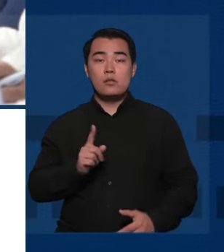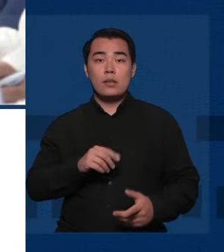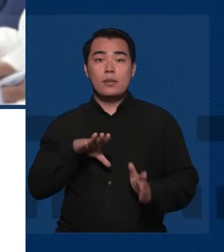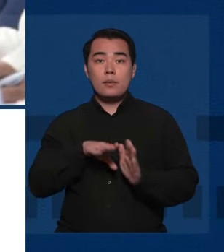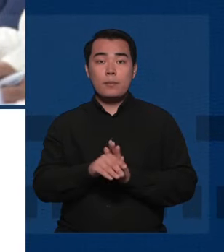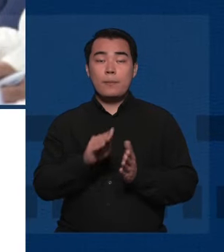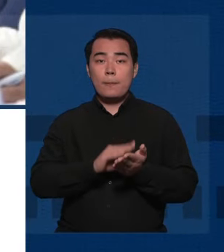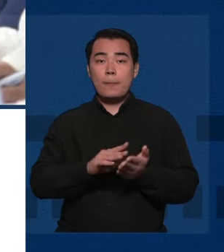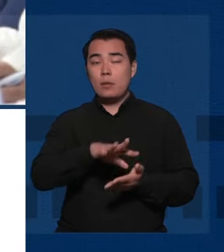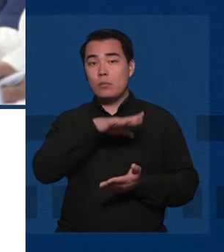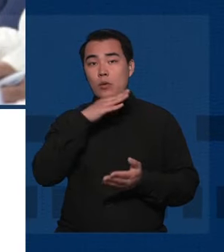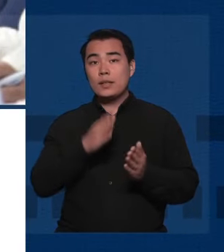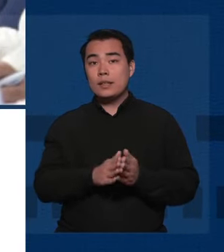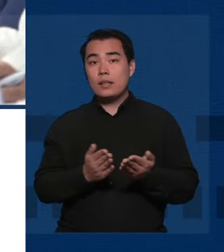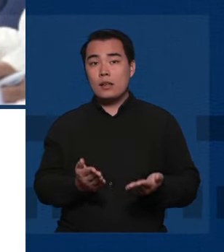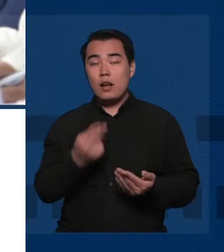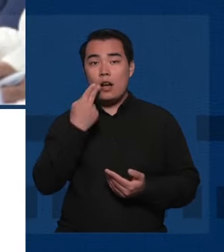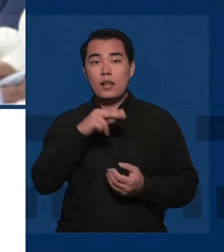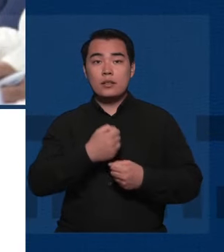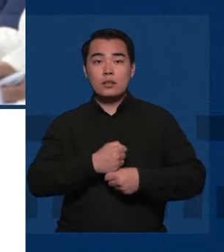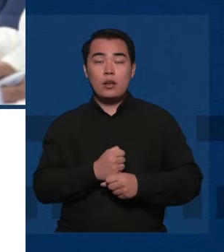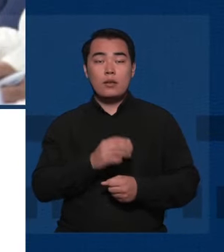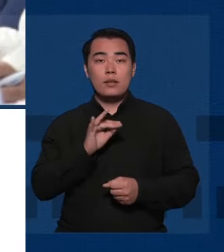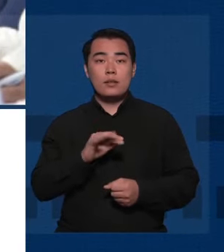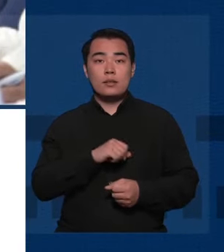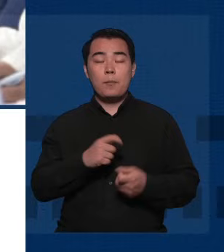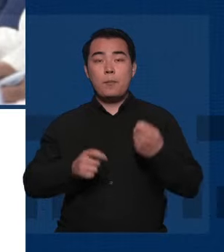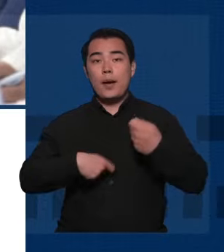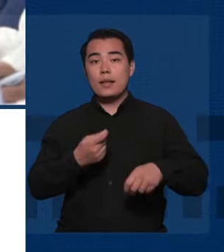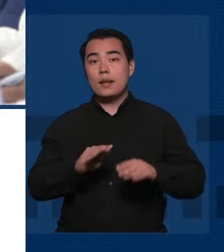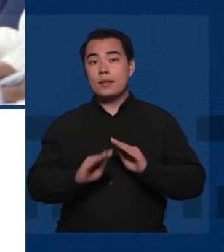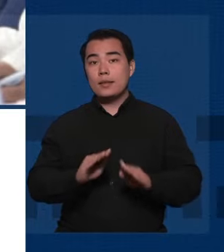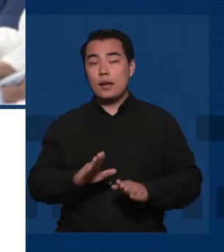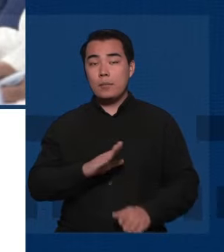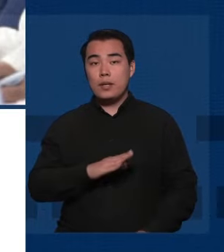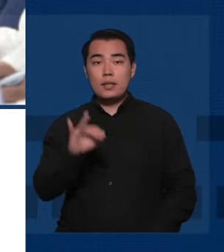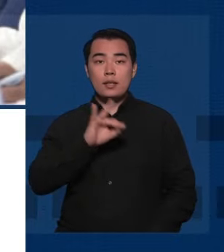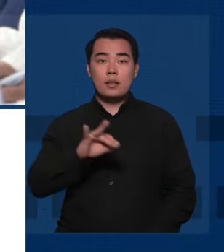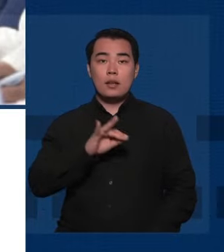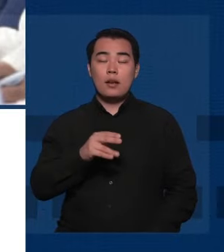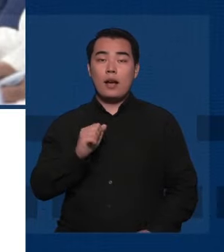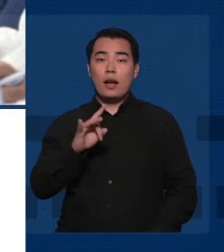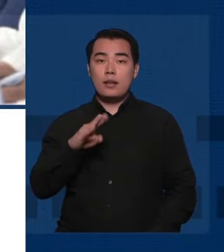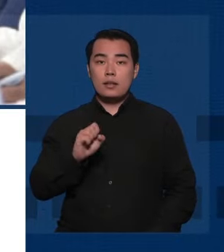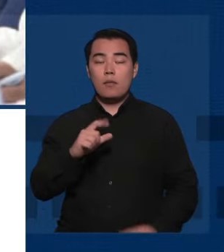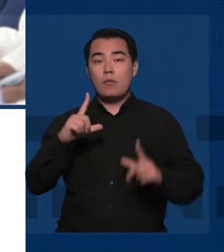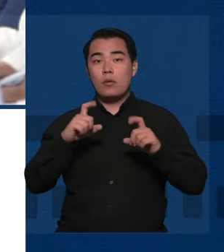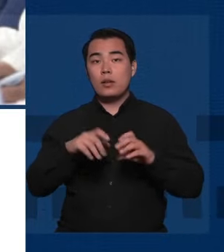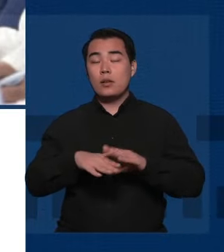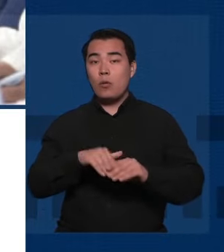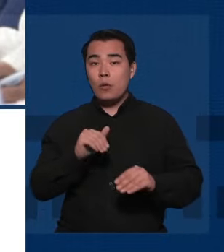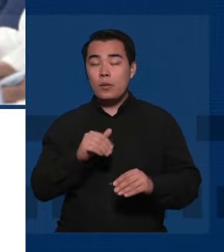части многотомника качественными научными иллюстративными материалами, историческими картами,